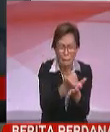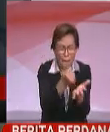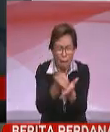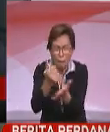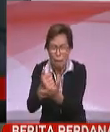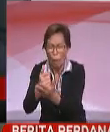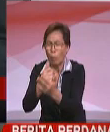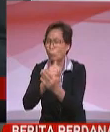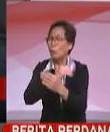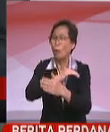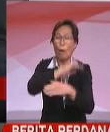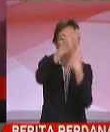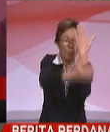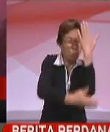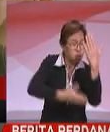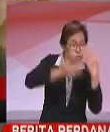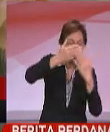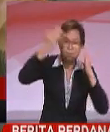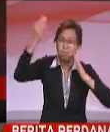seluruh pelosok negara.